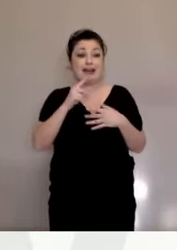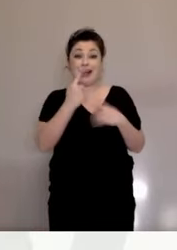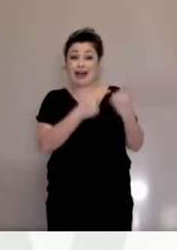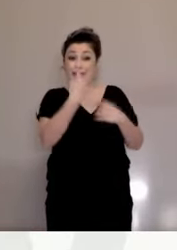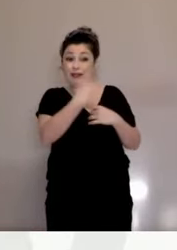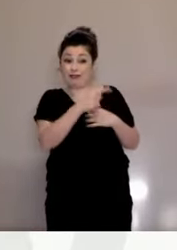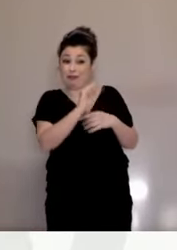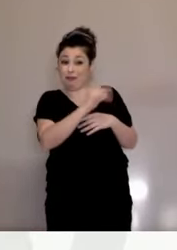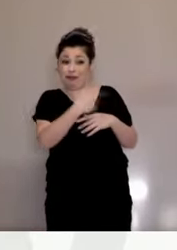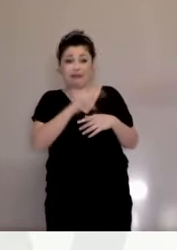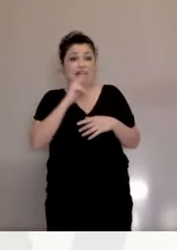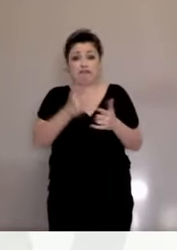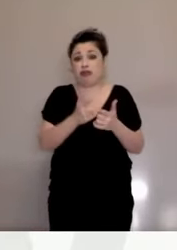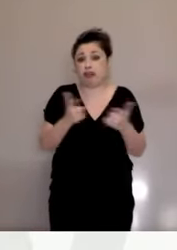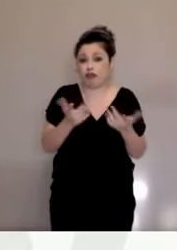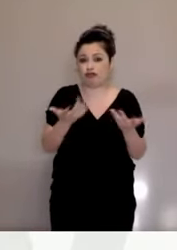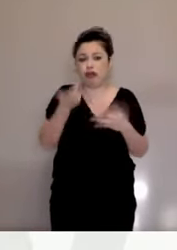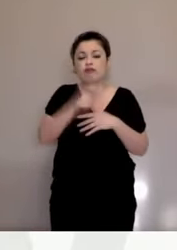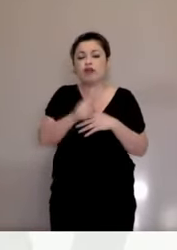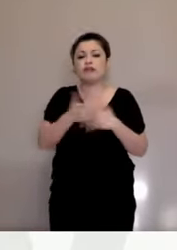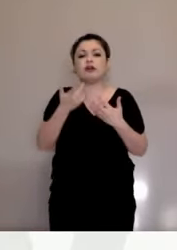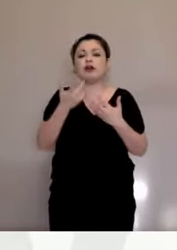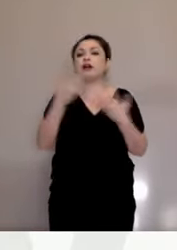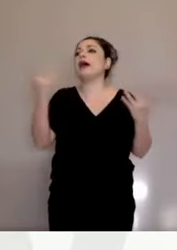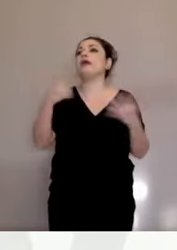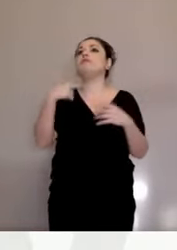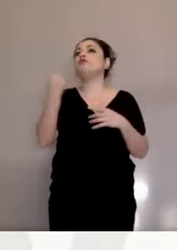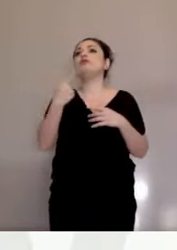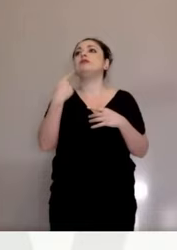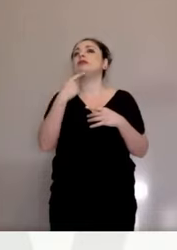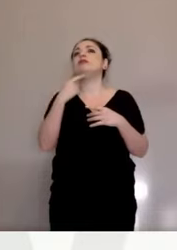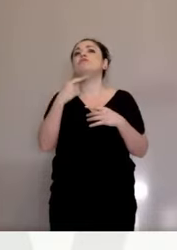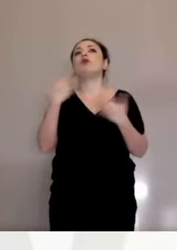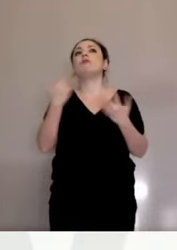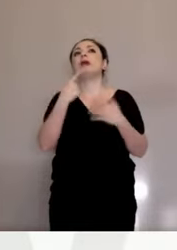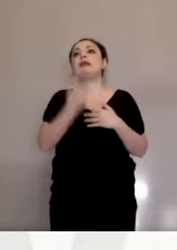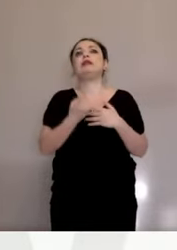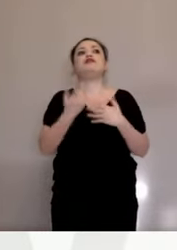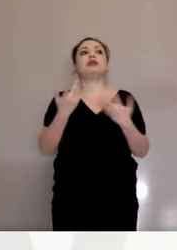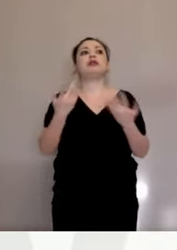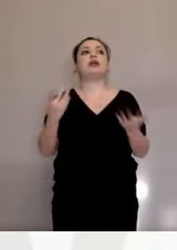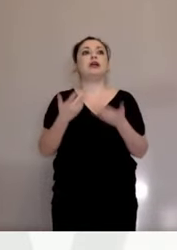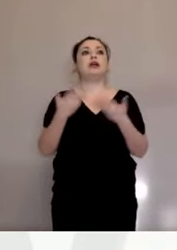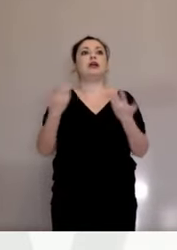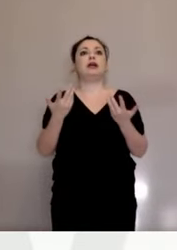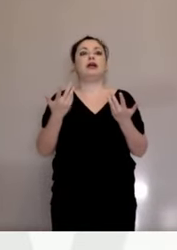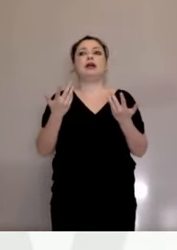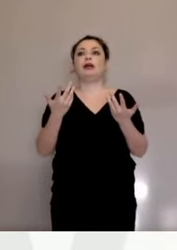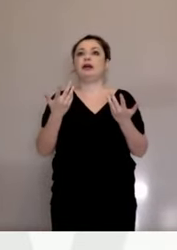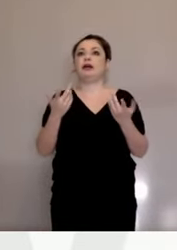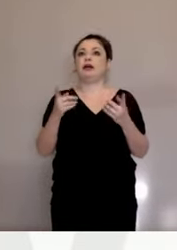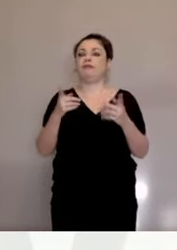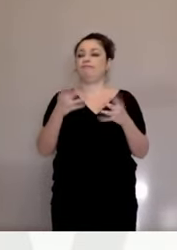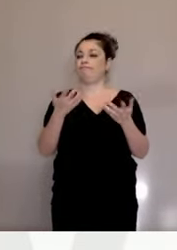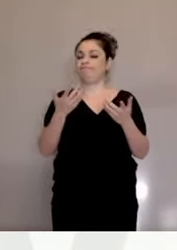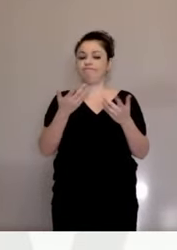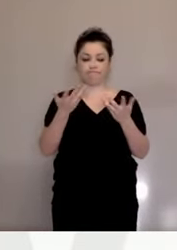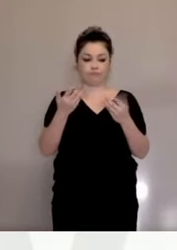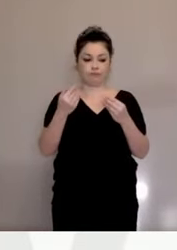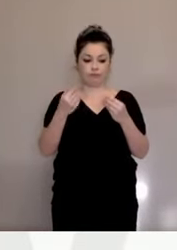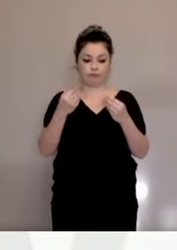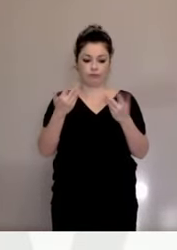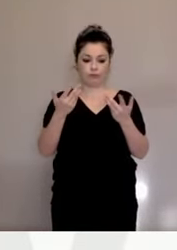si dice ma facciamo tutti fare così come tutti volete,